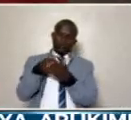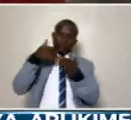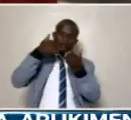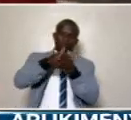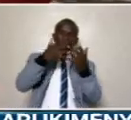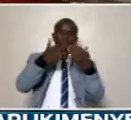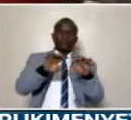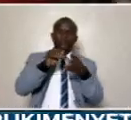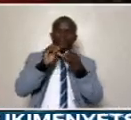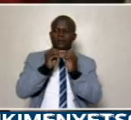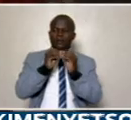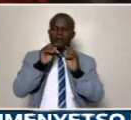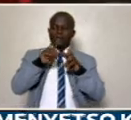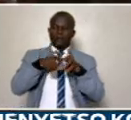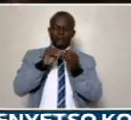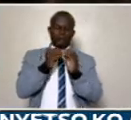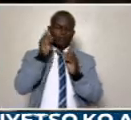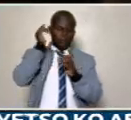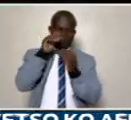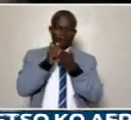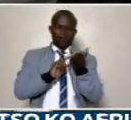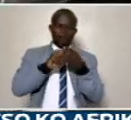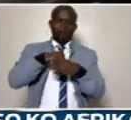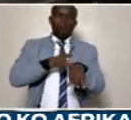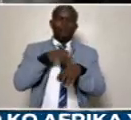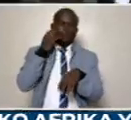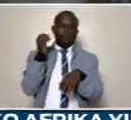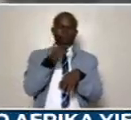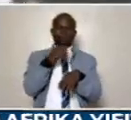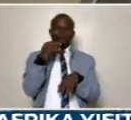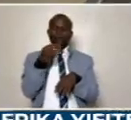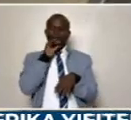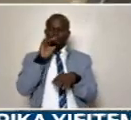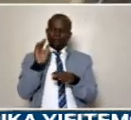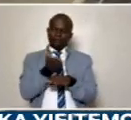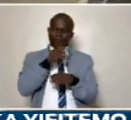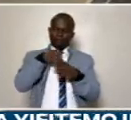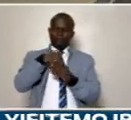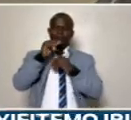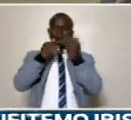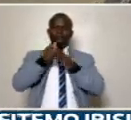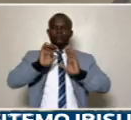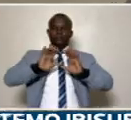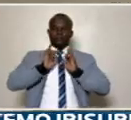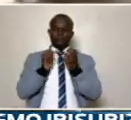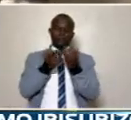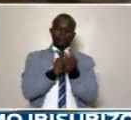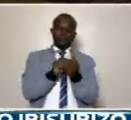mubare rero ushingira kuri nimero za telefoni zikoreshwa mu gihe cy'amezi atatu zidakurwaho mu rwego rwo kwirinda kubarura